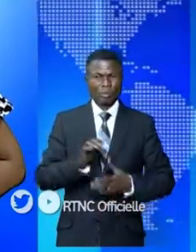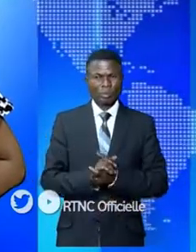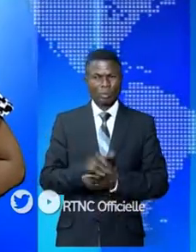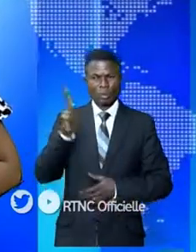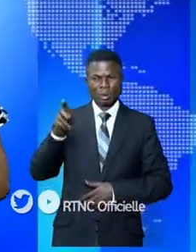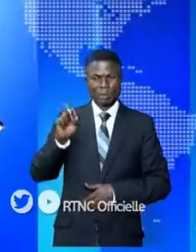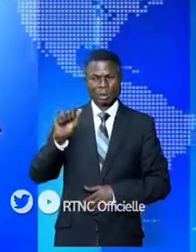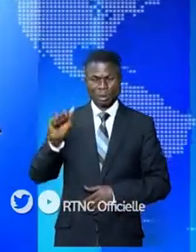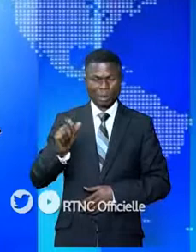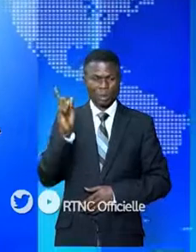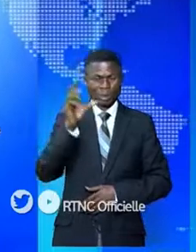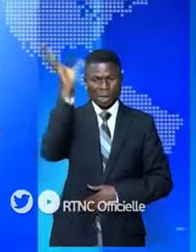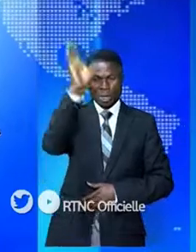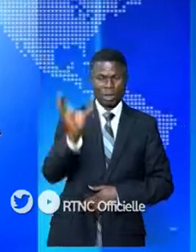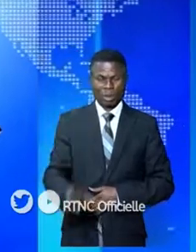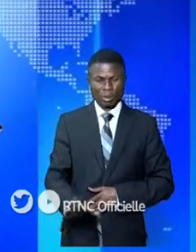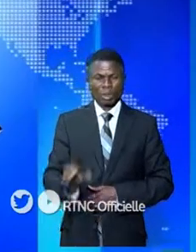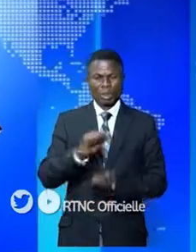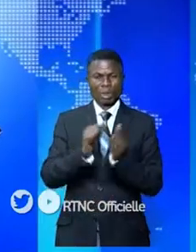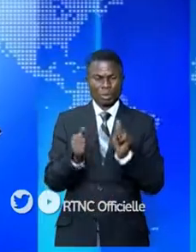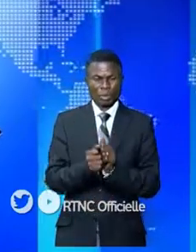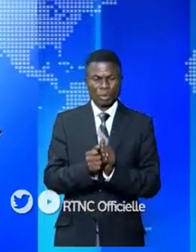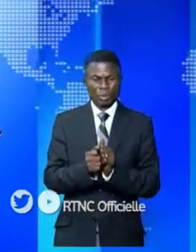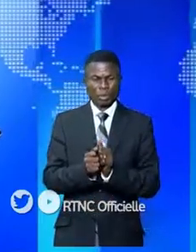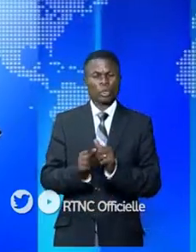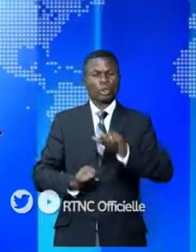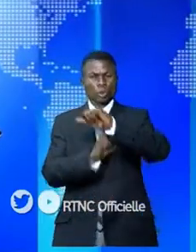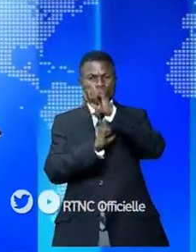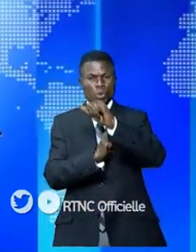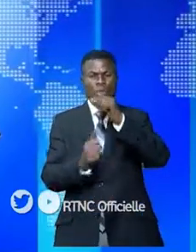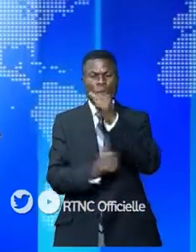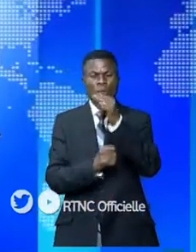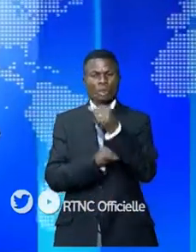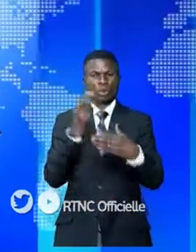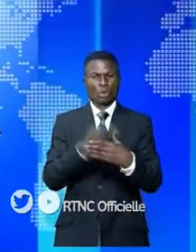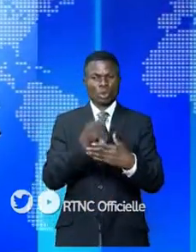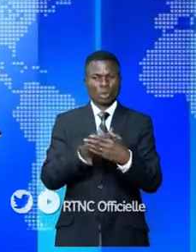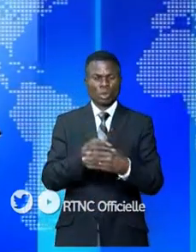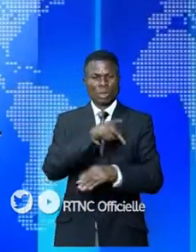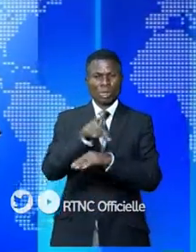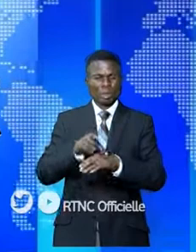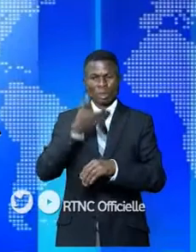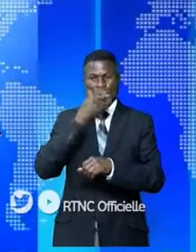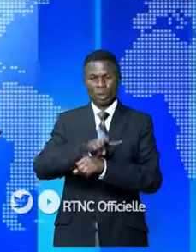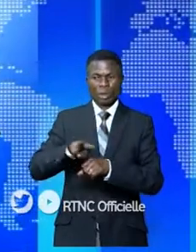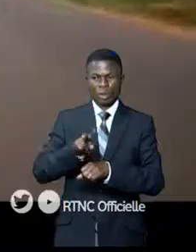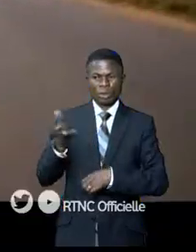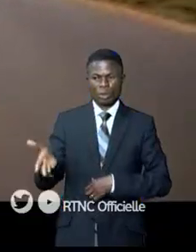Panupanu, s'est rendu dans le Congo central. Question d'apporter son soutien aux personnes vulnérables en cette période du